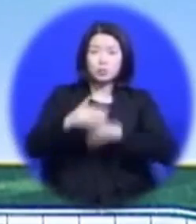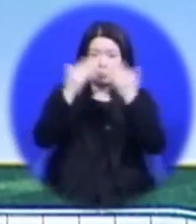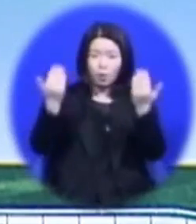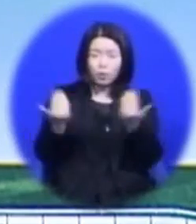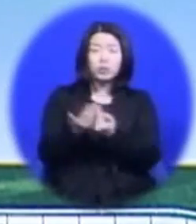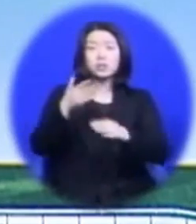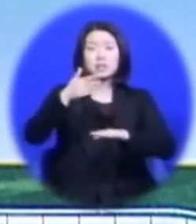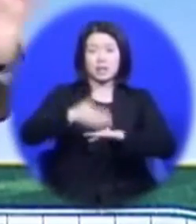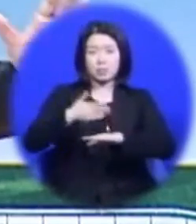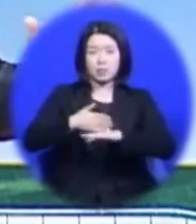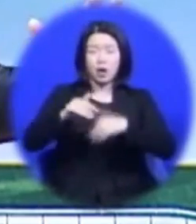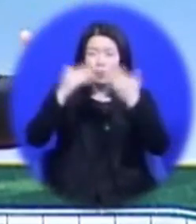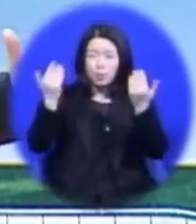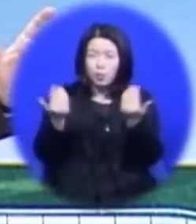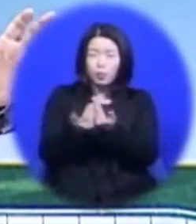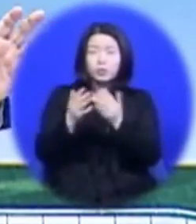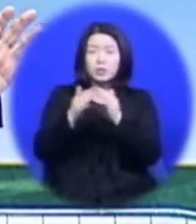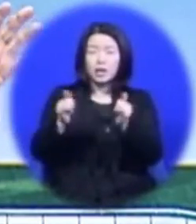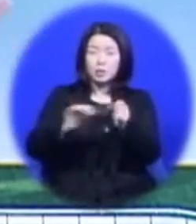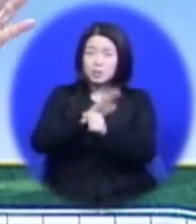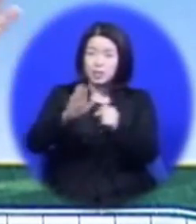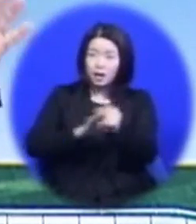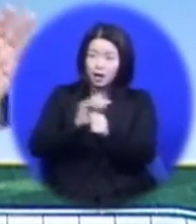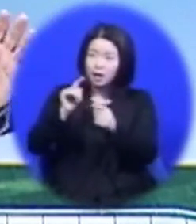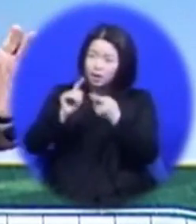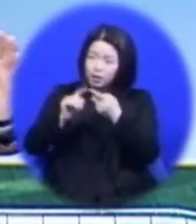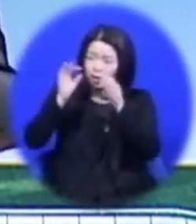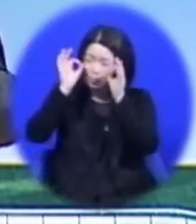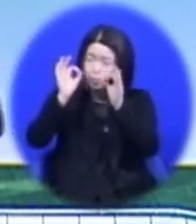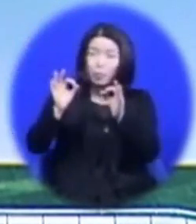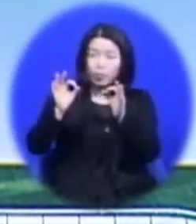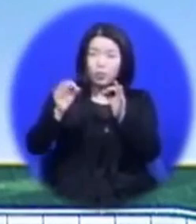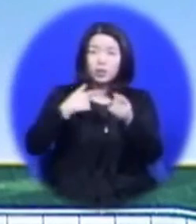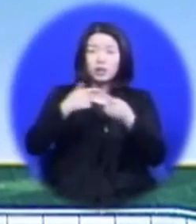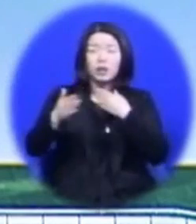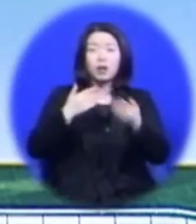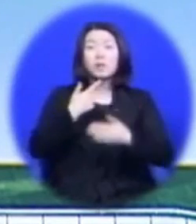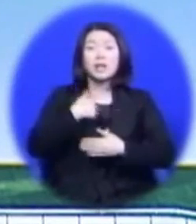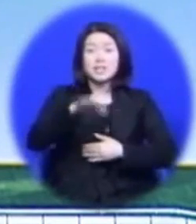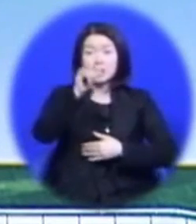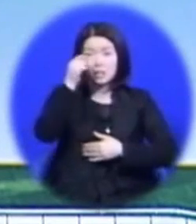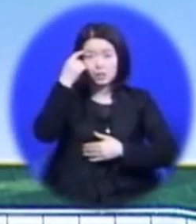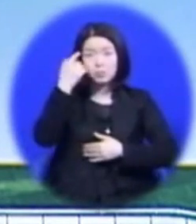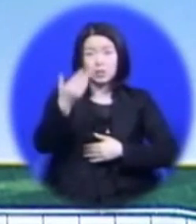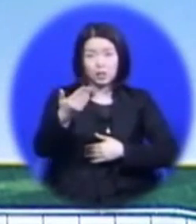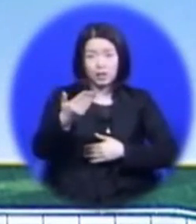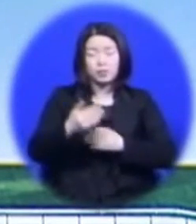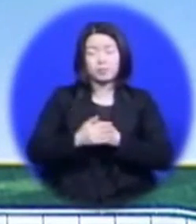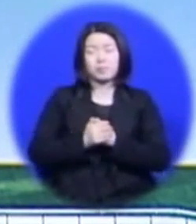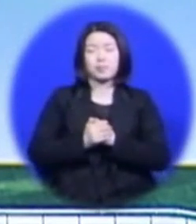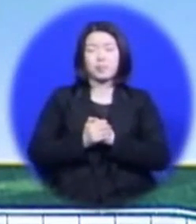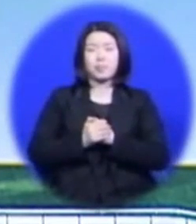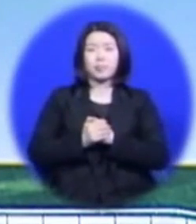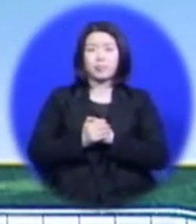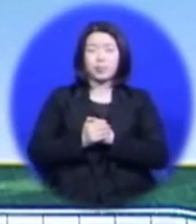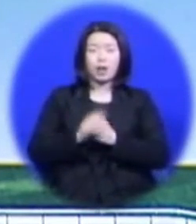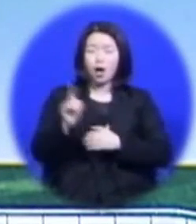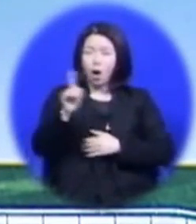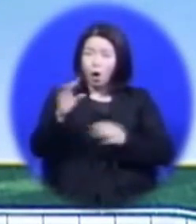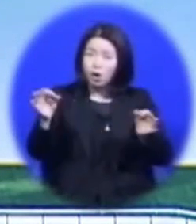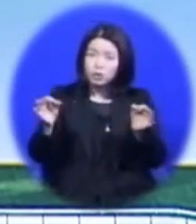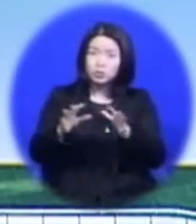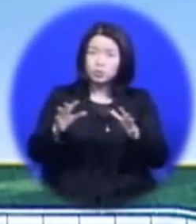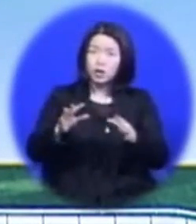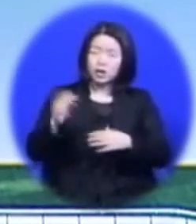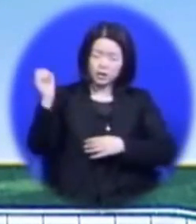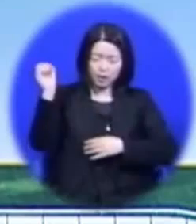감사하고 모든 사람이 사랑스러워지는 이런 경험을 해보신 적 없으십니까? 어느 순간에